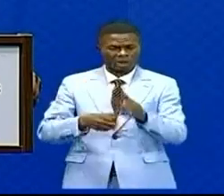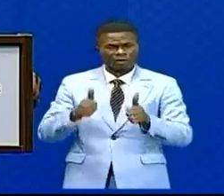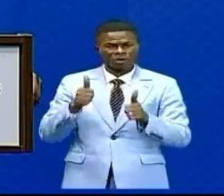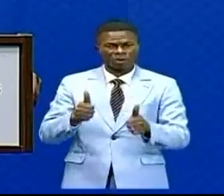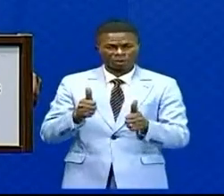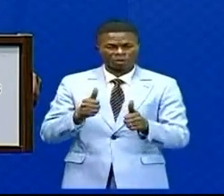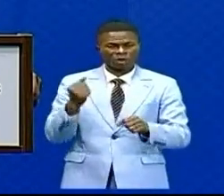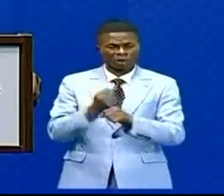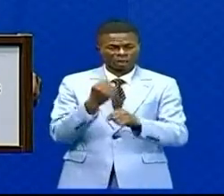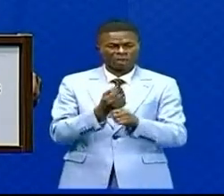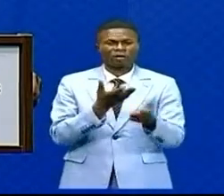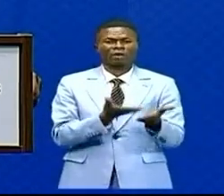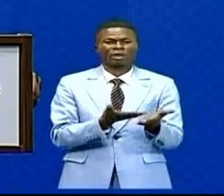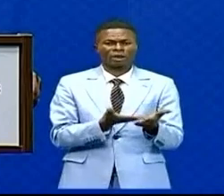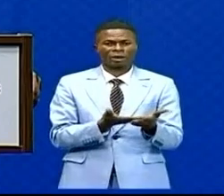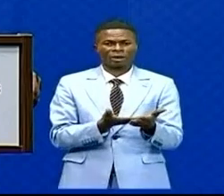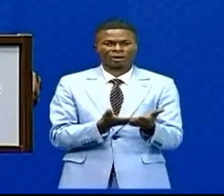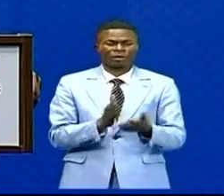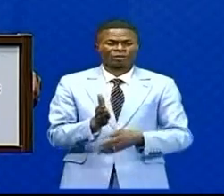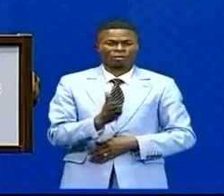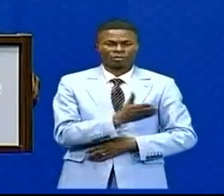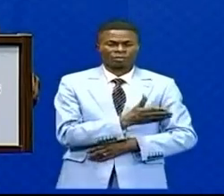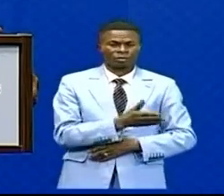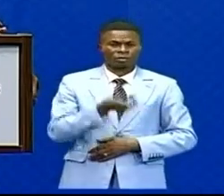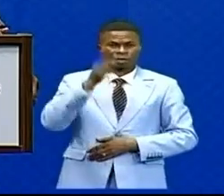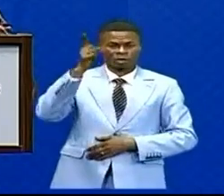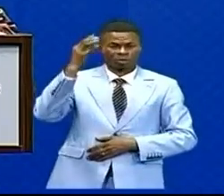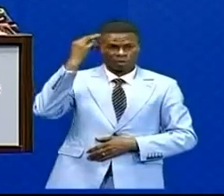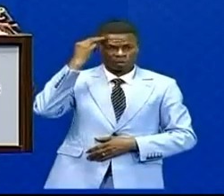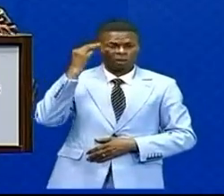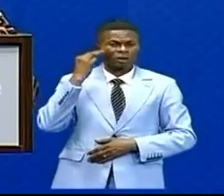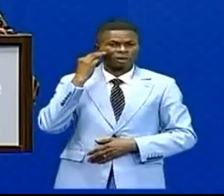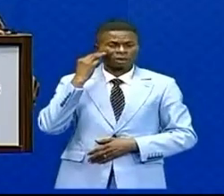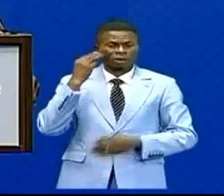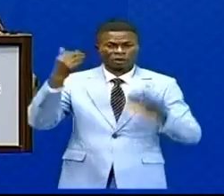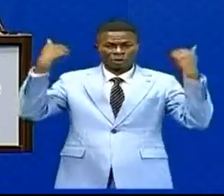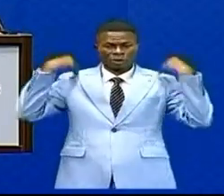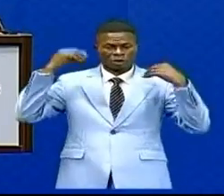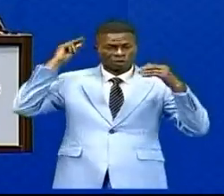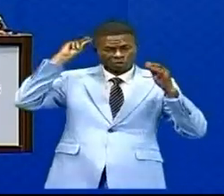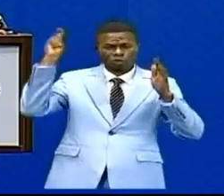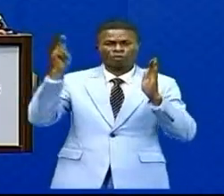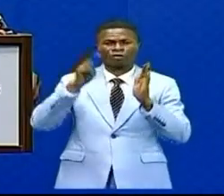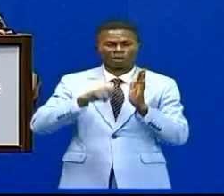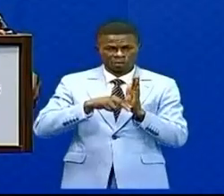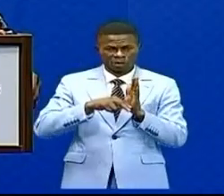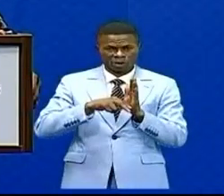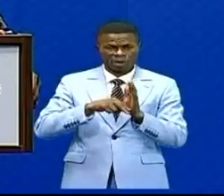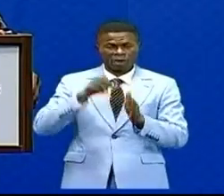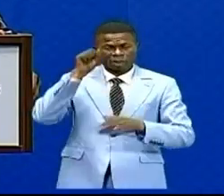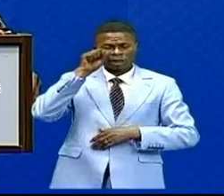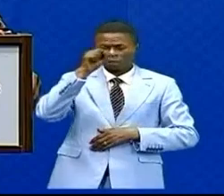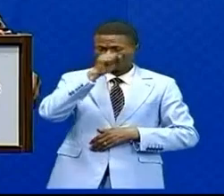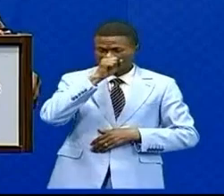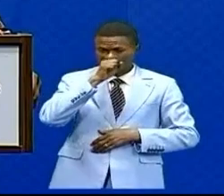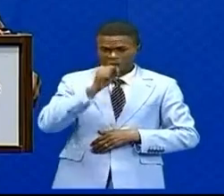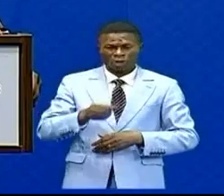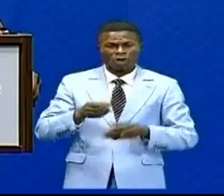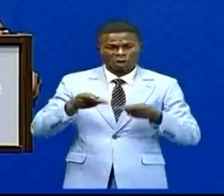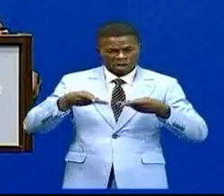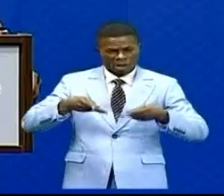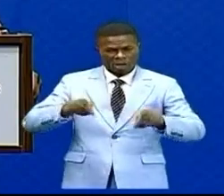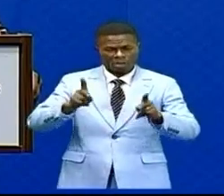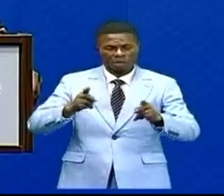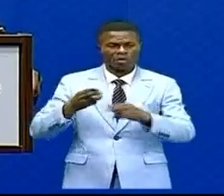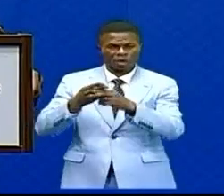ces missions. Le Premier ministre, chef du gouvernement, a été chargé d'en assurer les